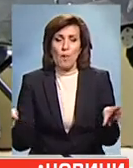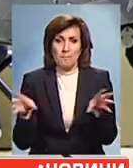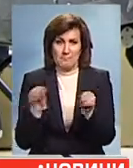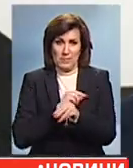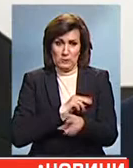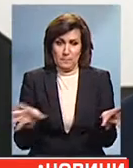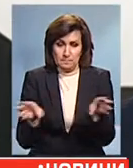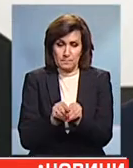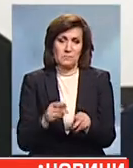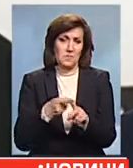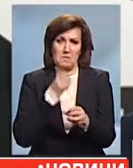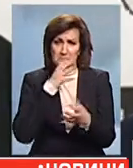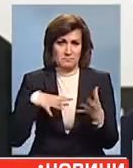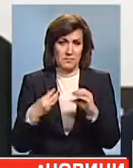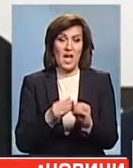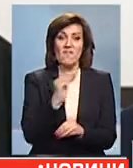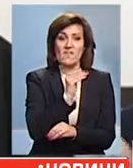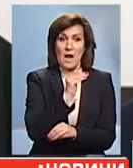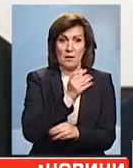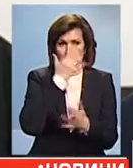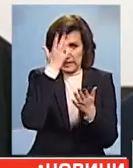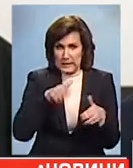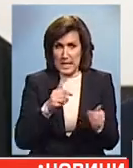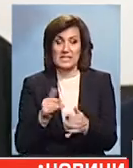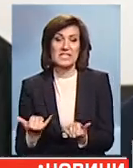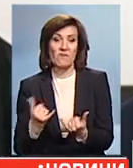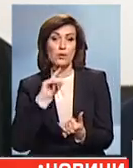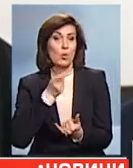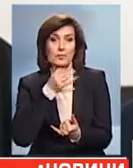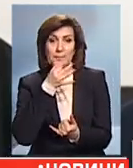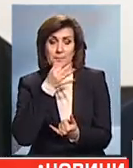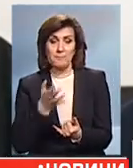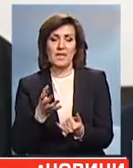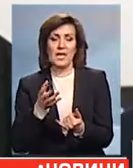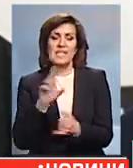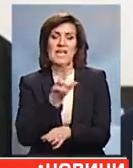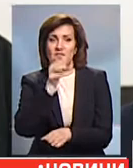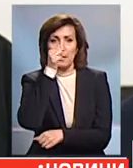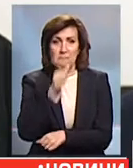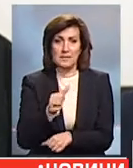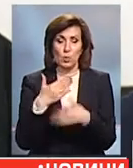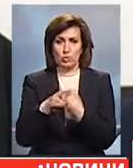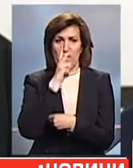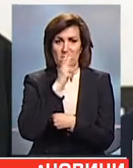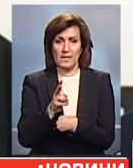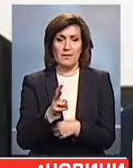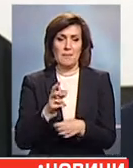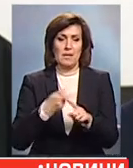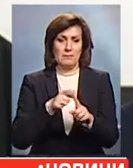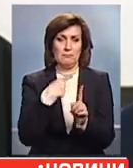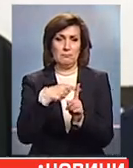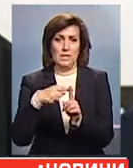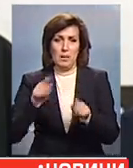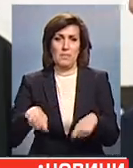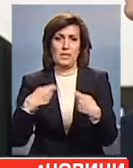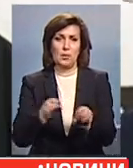результат хорошим. Февраль місяць діє. Сьогодні ще года нету. Сьогодні ми январь місяць, ми вже бачимо ті образці, які